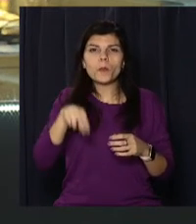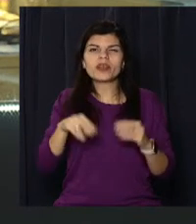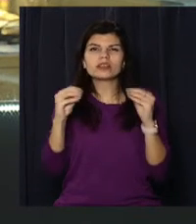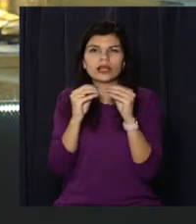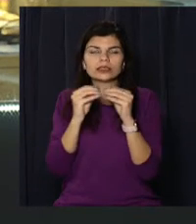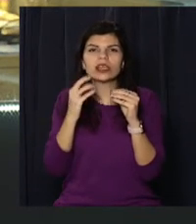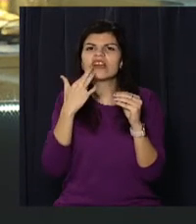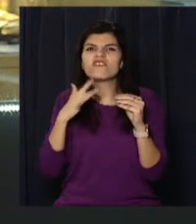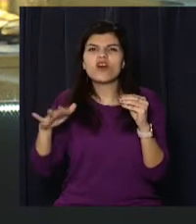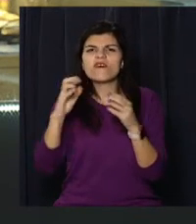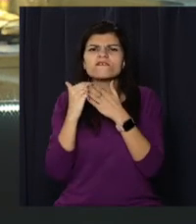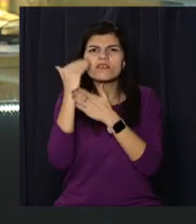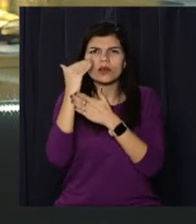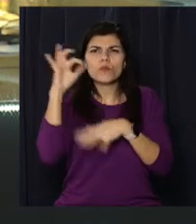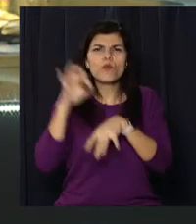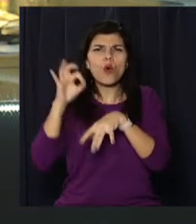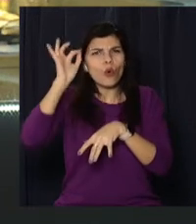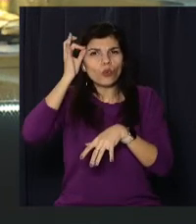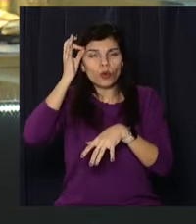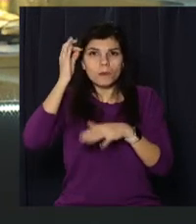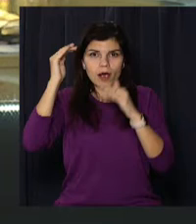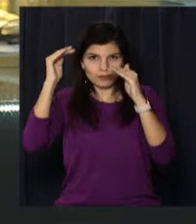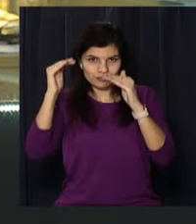європейських країн з найвищим рівнем захворюваності.